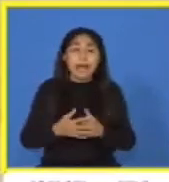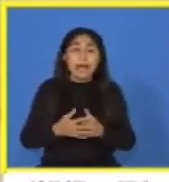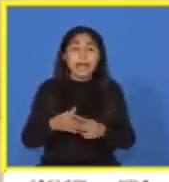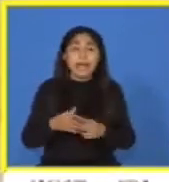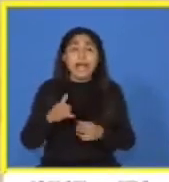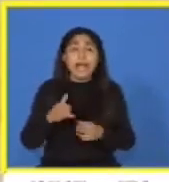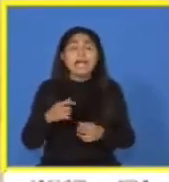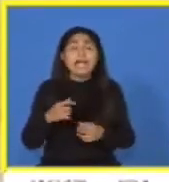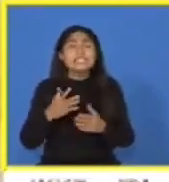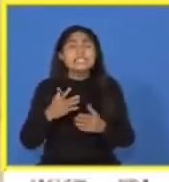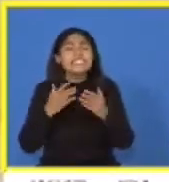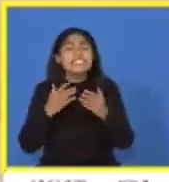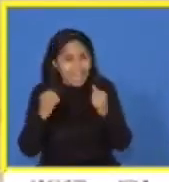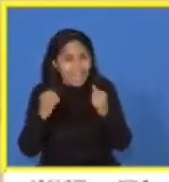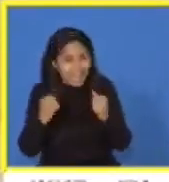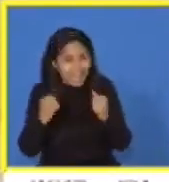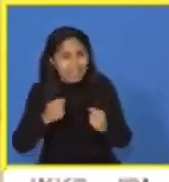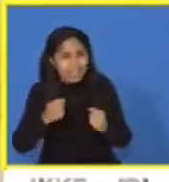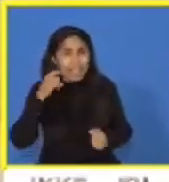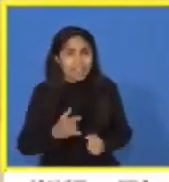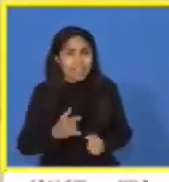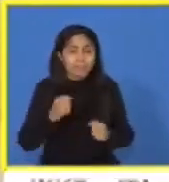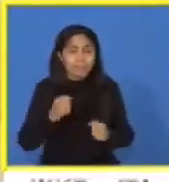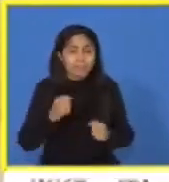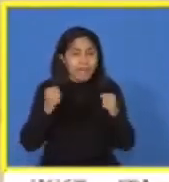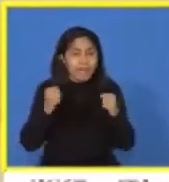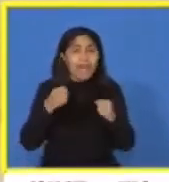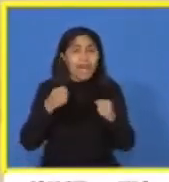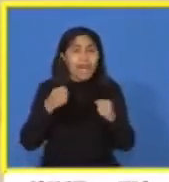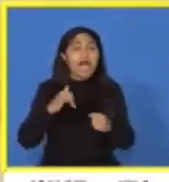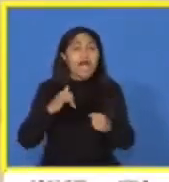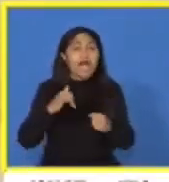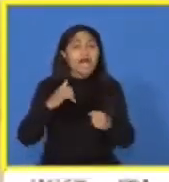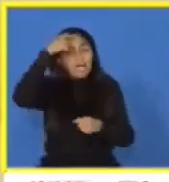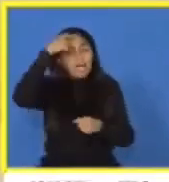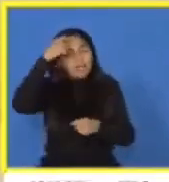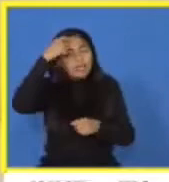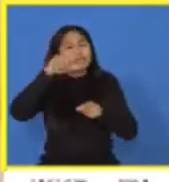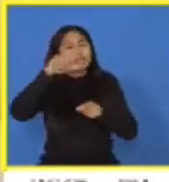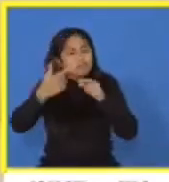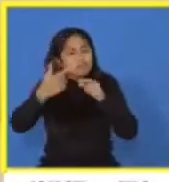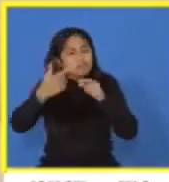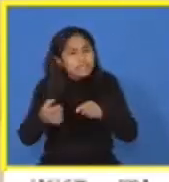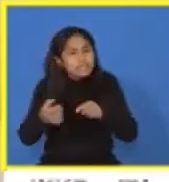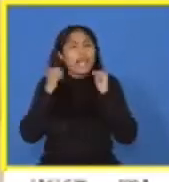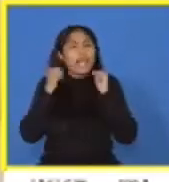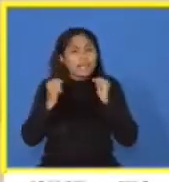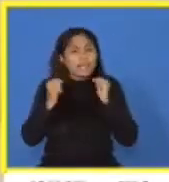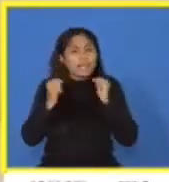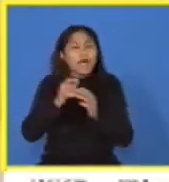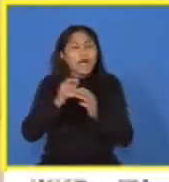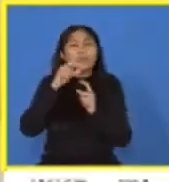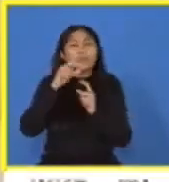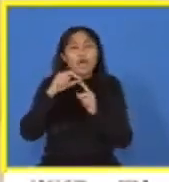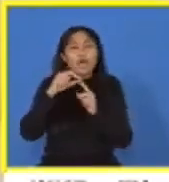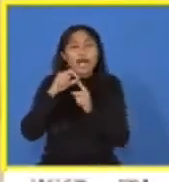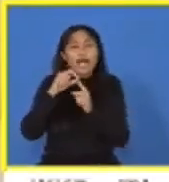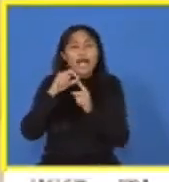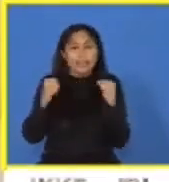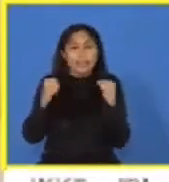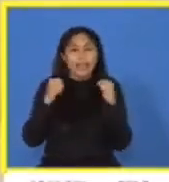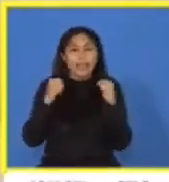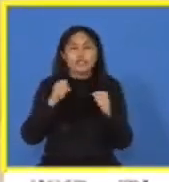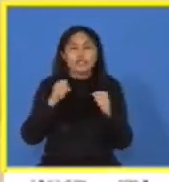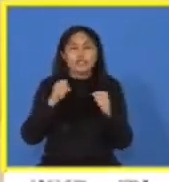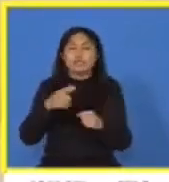yang sehat tetap sehat, yang sakit menjadi sehat. Sehat, juga protokol kesehatan itu sudah dilakukan